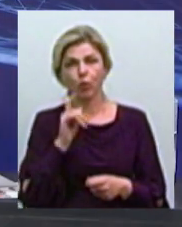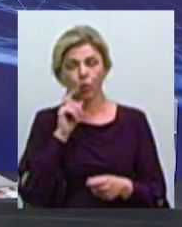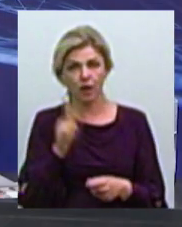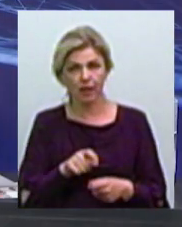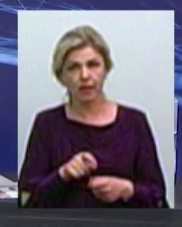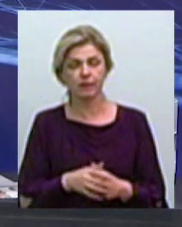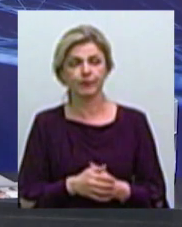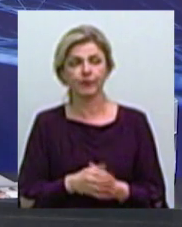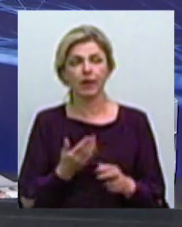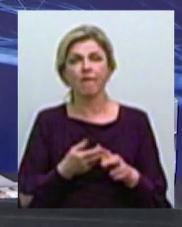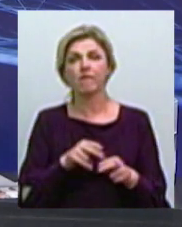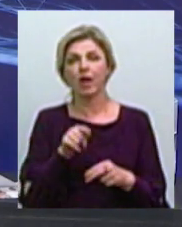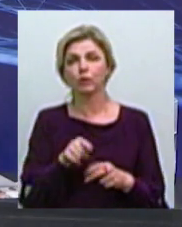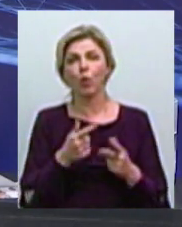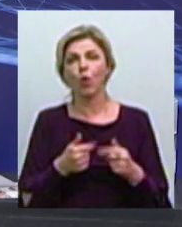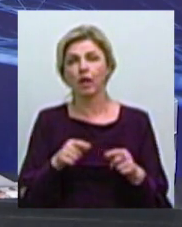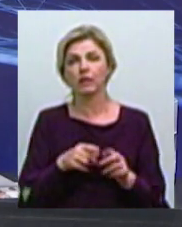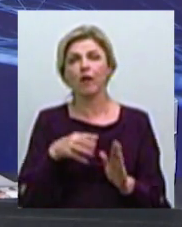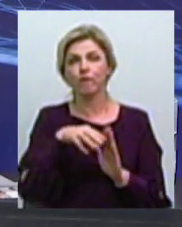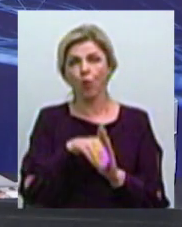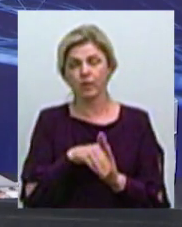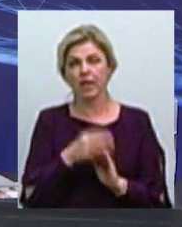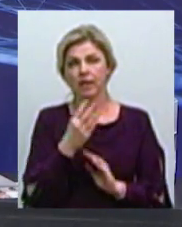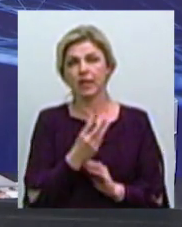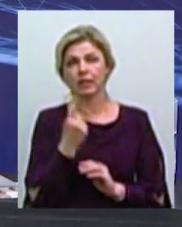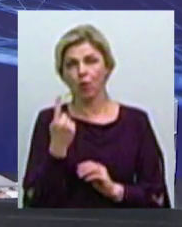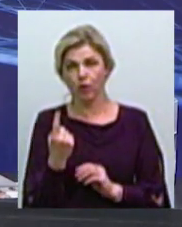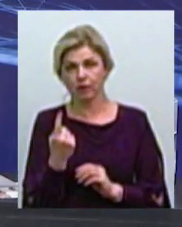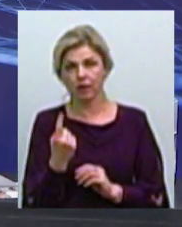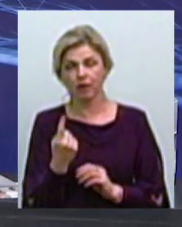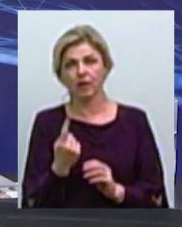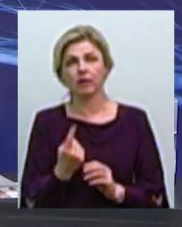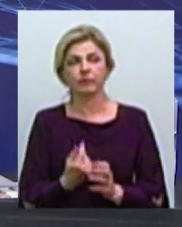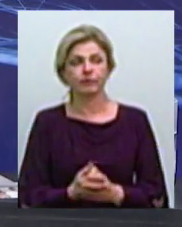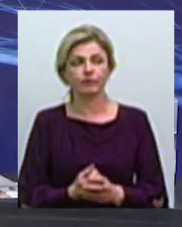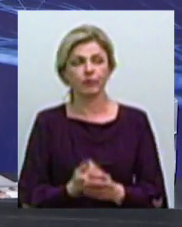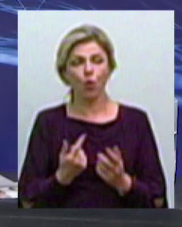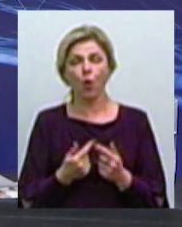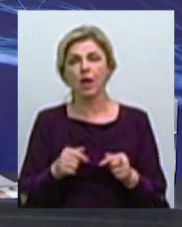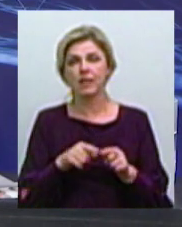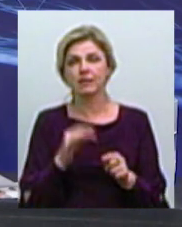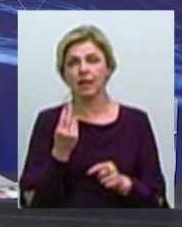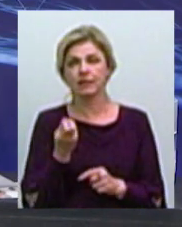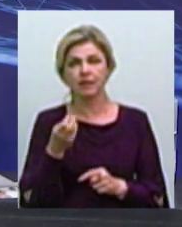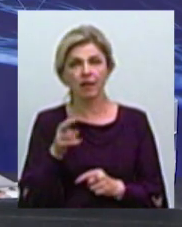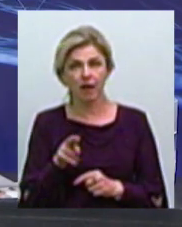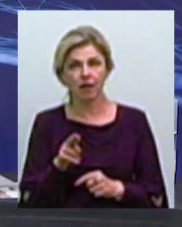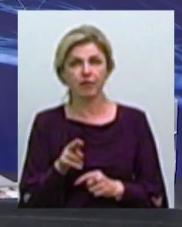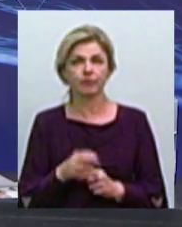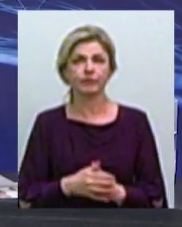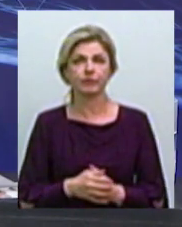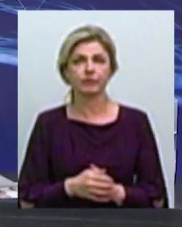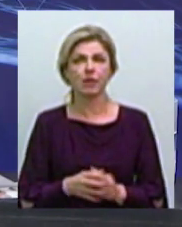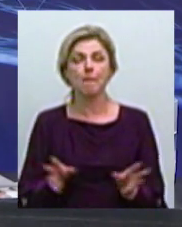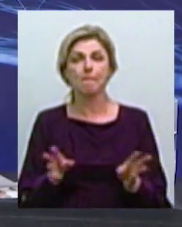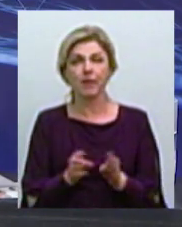наряду в эту организацию входит 31 организация, в эту структуру входит 31 организация, и